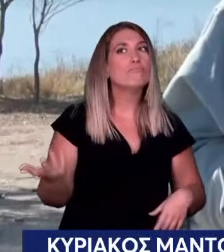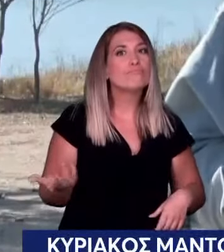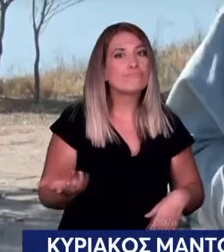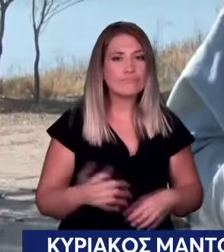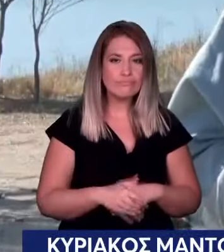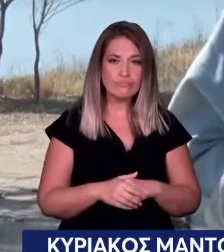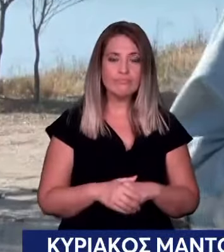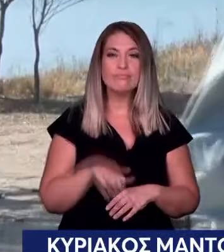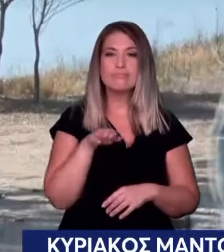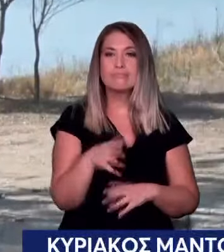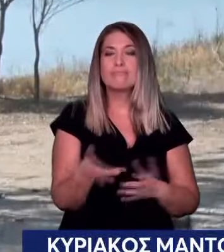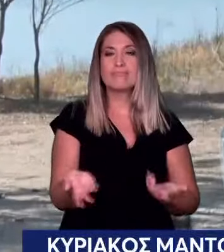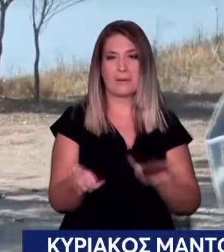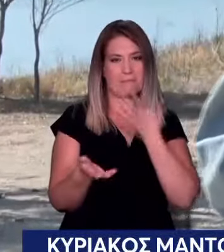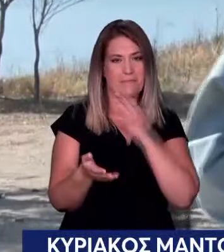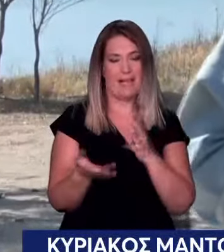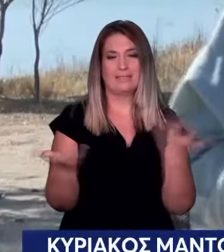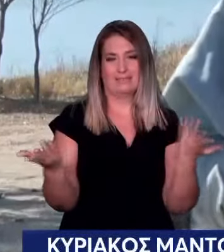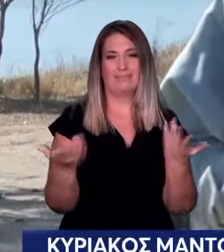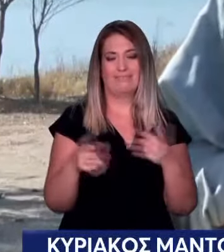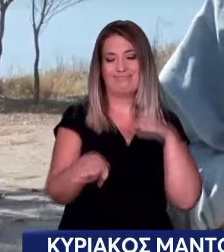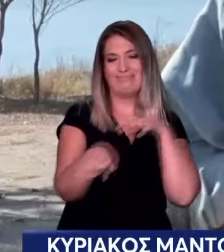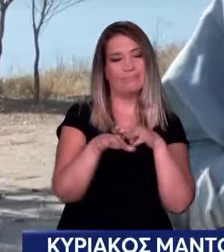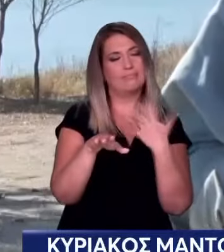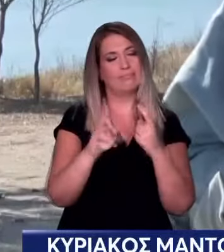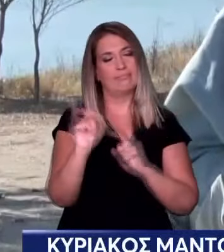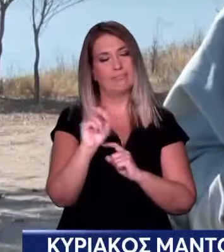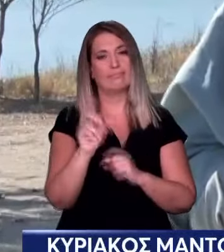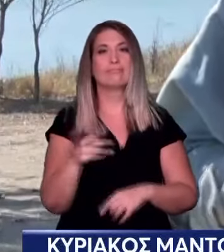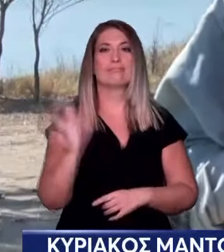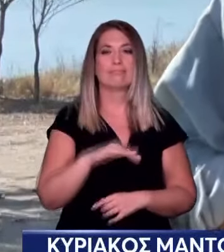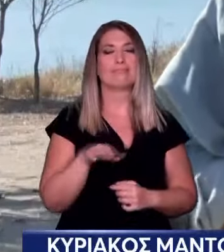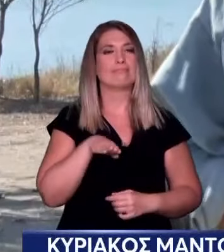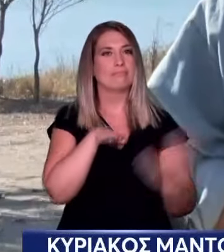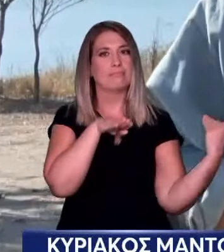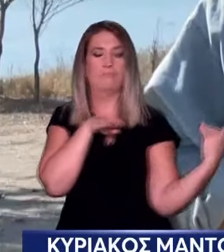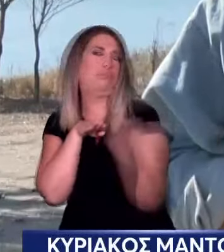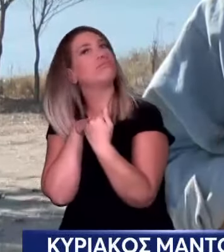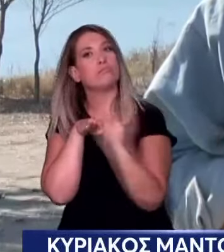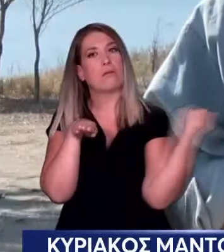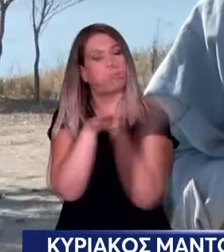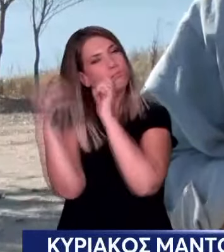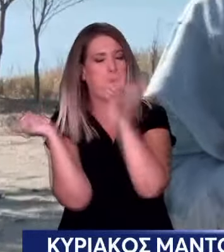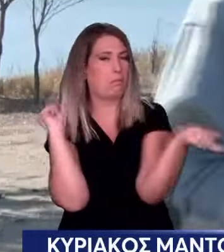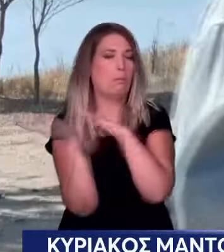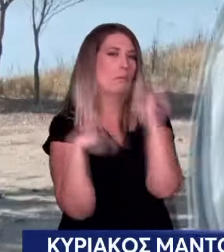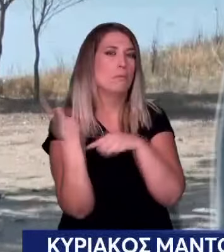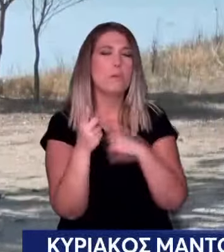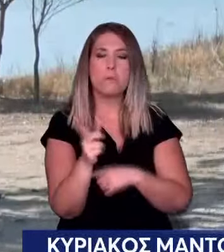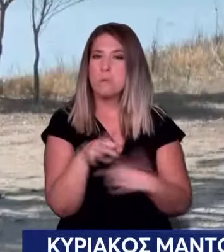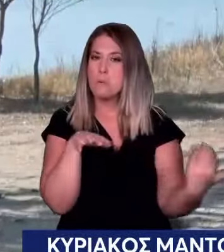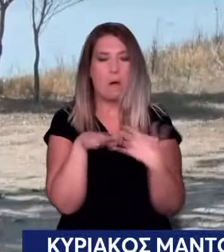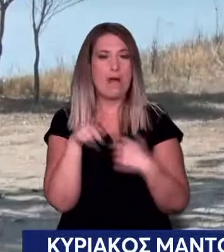Από το απέναντι ρεύμα, ακριβώς στο σημείο που βρισκόμαστε, πέρασε ένα αυτοκίνητο με πάνω από 170 χιλιόμετρα την ώρα. Την